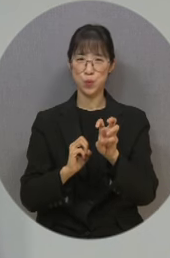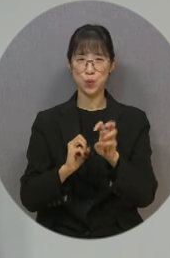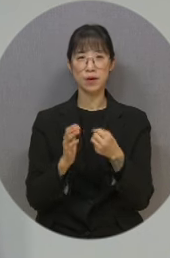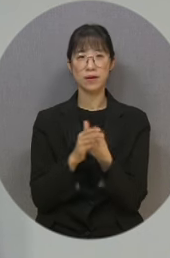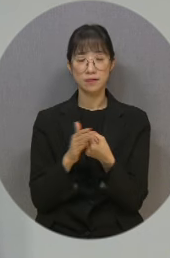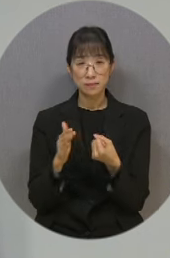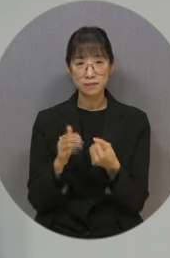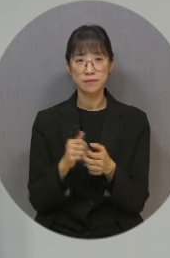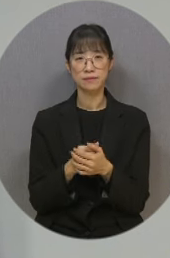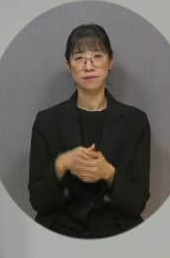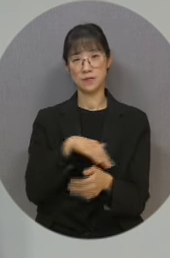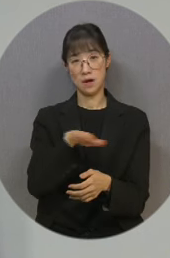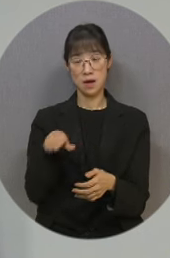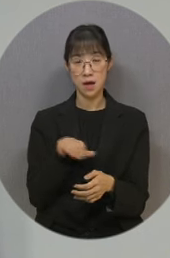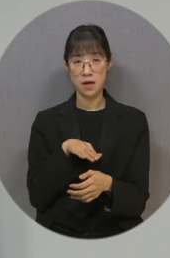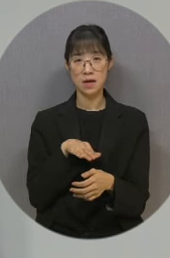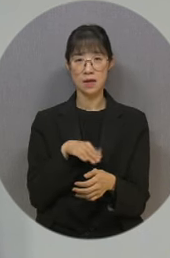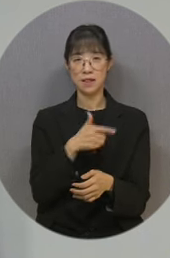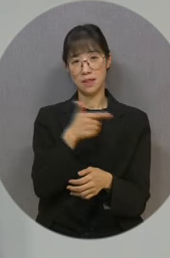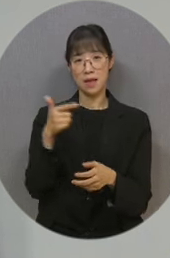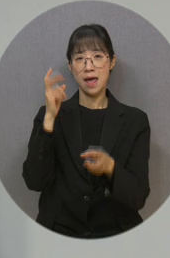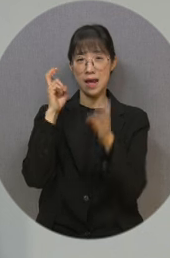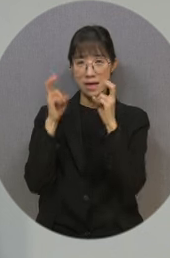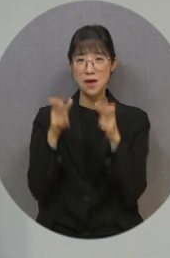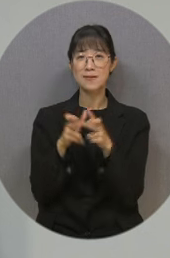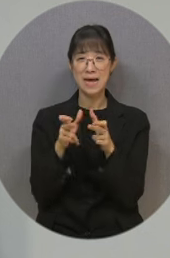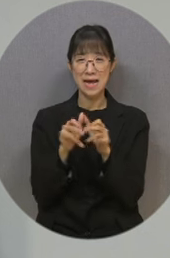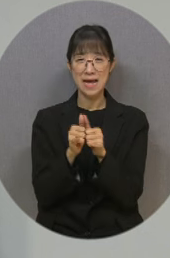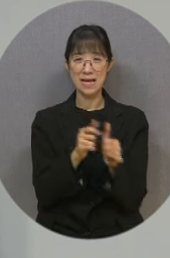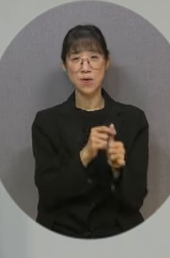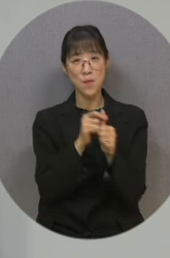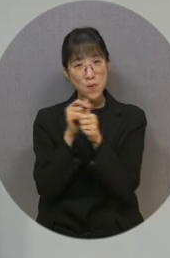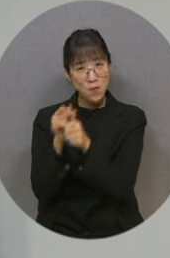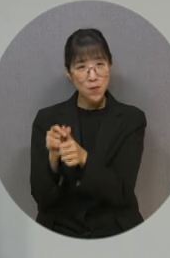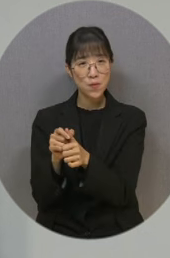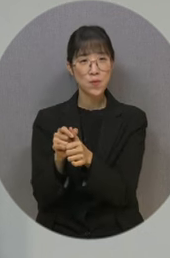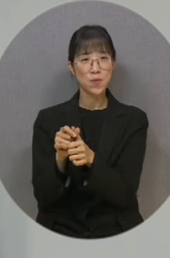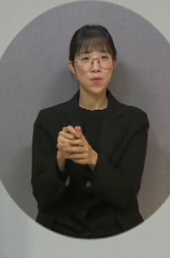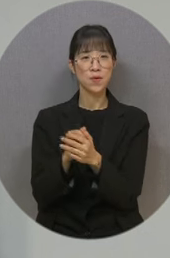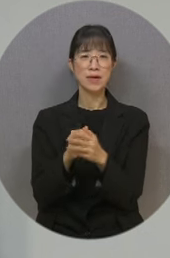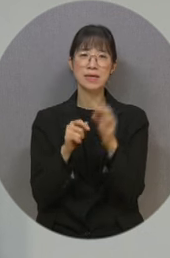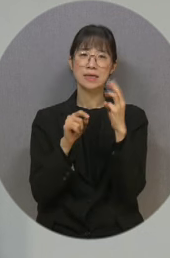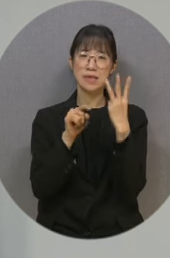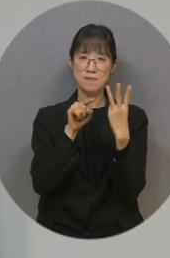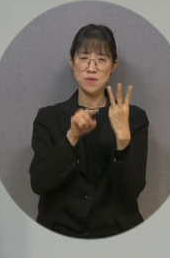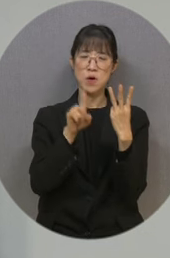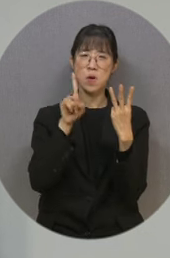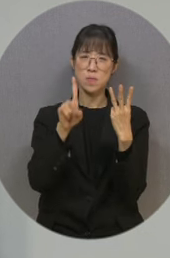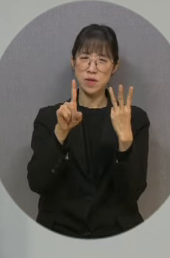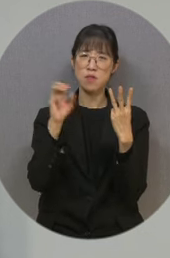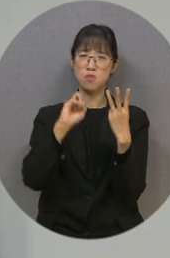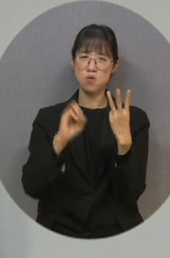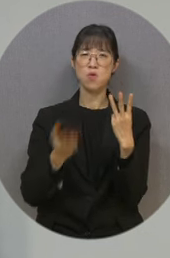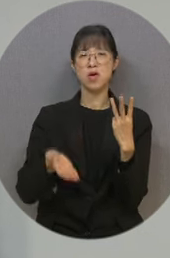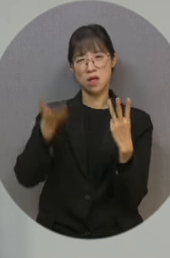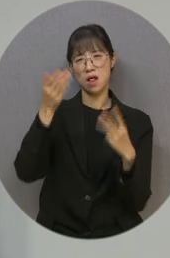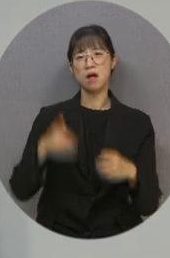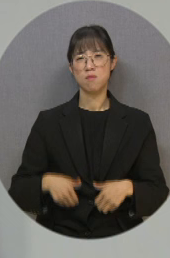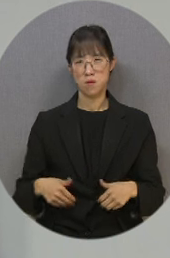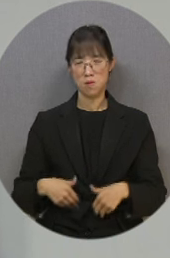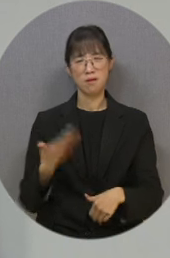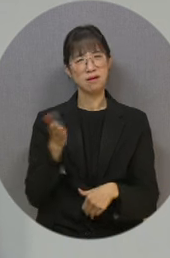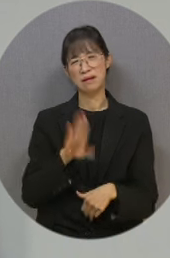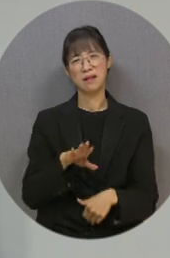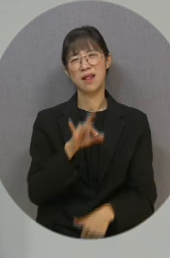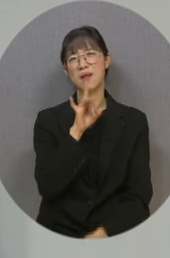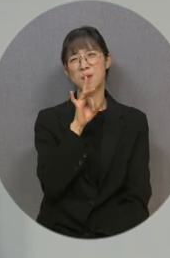그래서 저희가 지금 대기업의 장애인 고용은 보통 3.1% 이상이 돼야 되는데 그러지